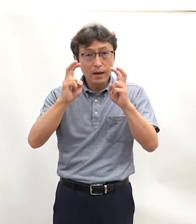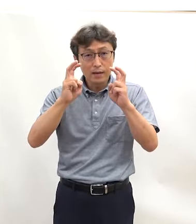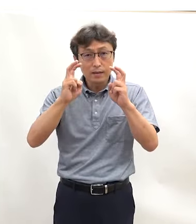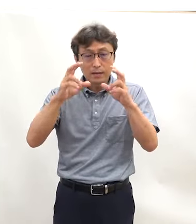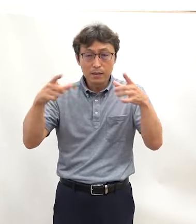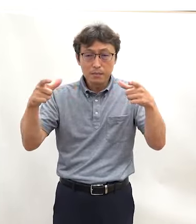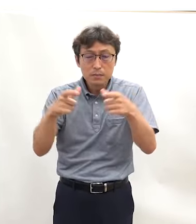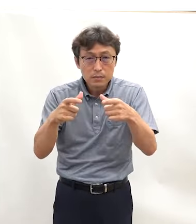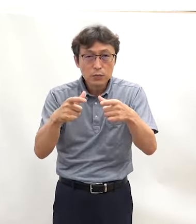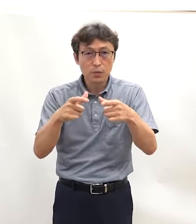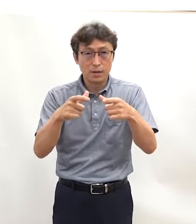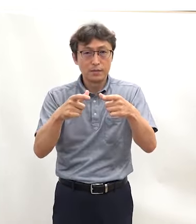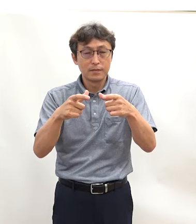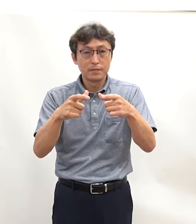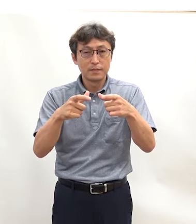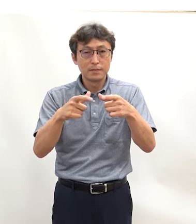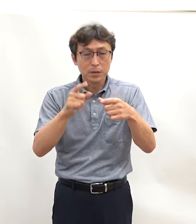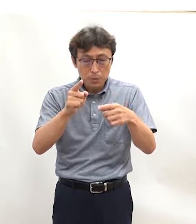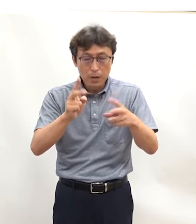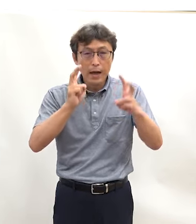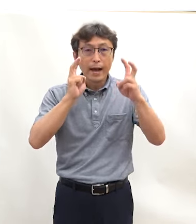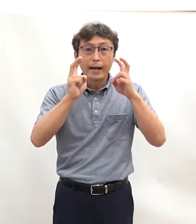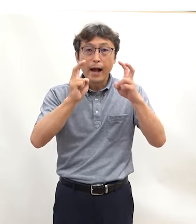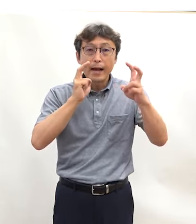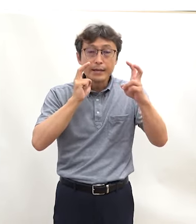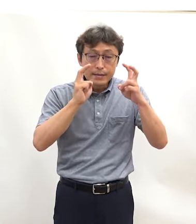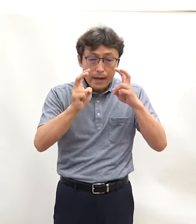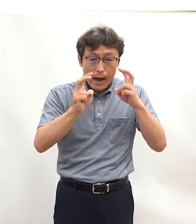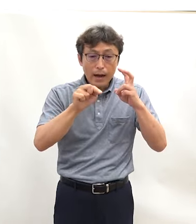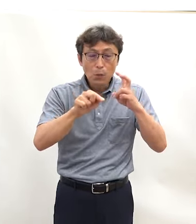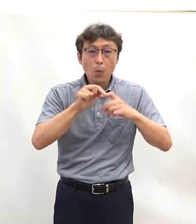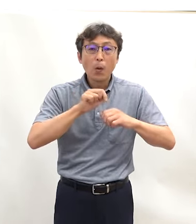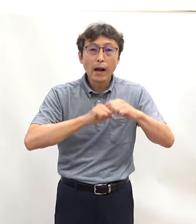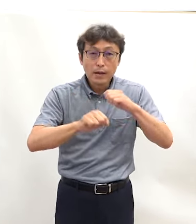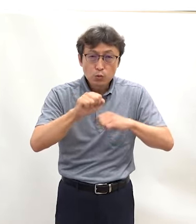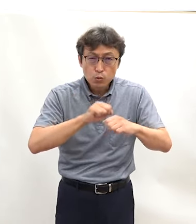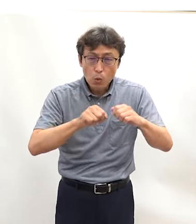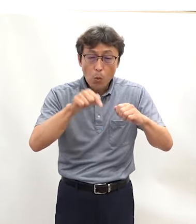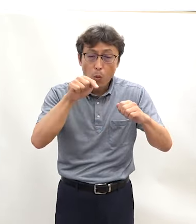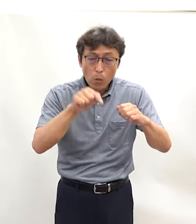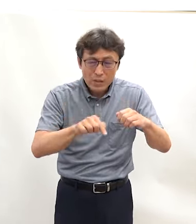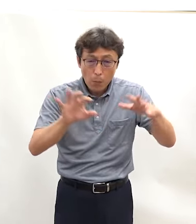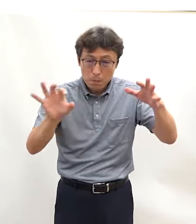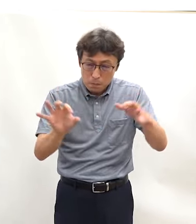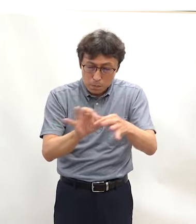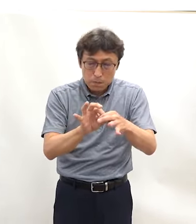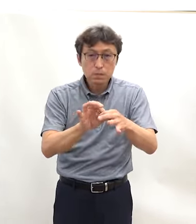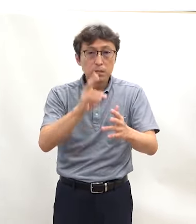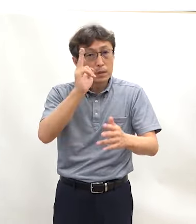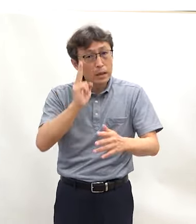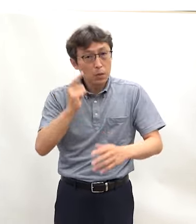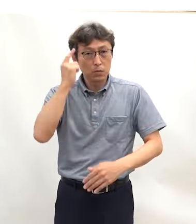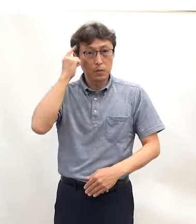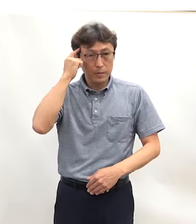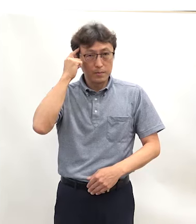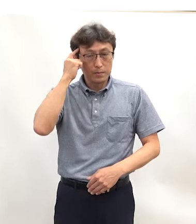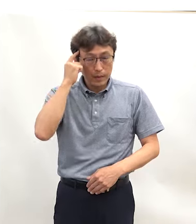ので、企業における外国人材確保のですね、サポートをしていこうというふうに考え